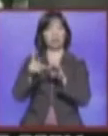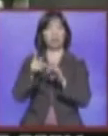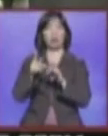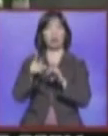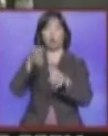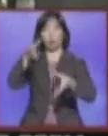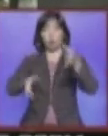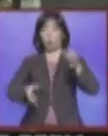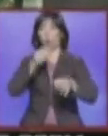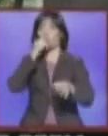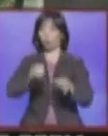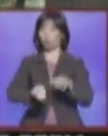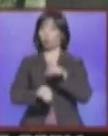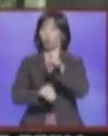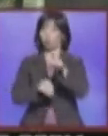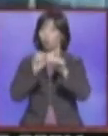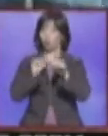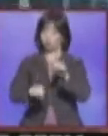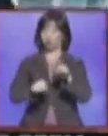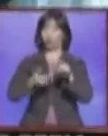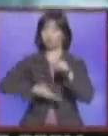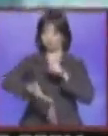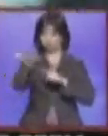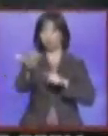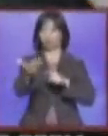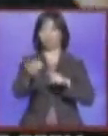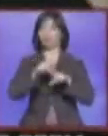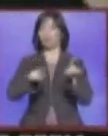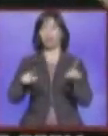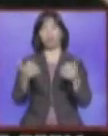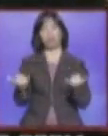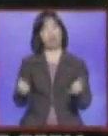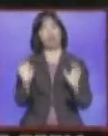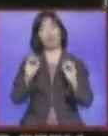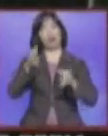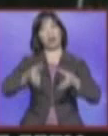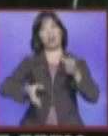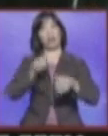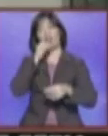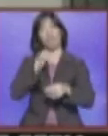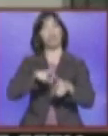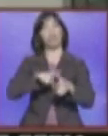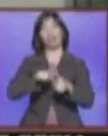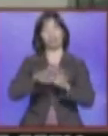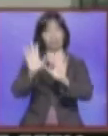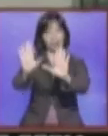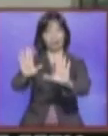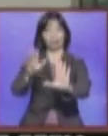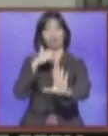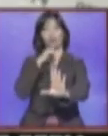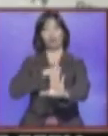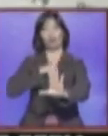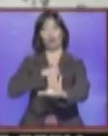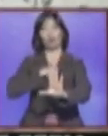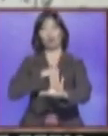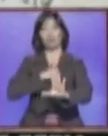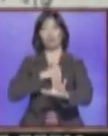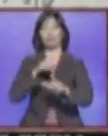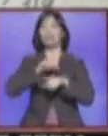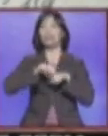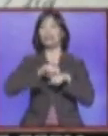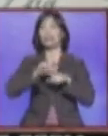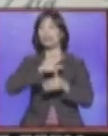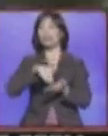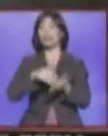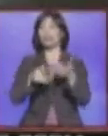na pwede kayong ma-incontain, yun lang po. Gate naman official ng training center na tumangging humarap sa kamera. Nakapila raw ang